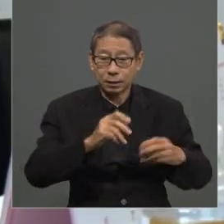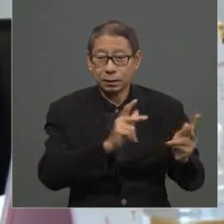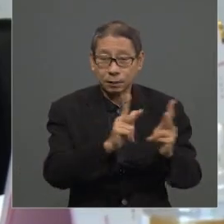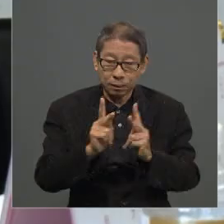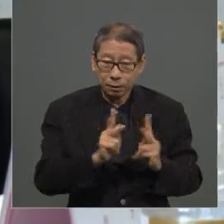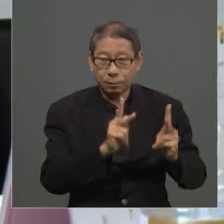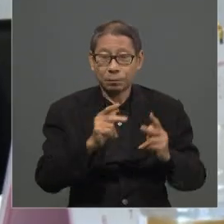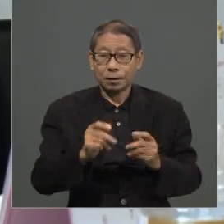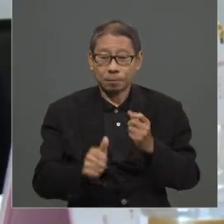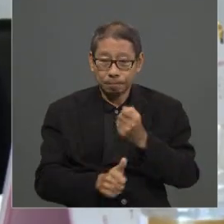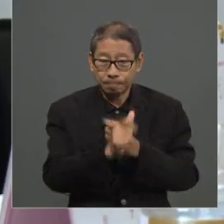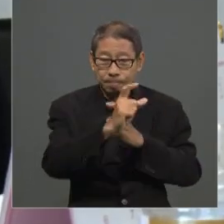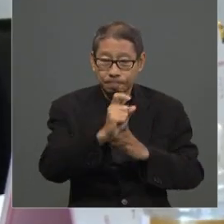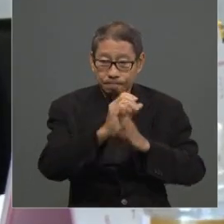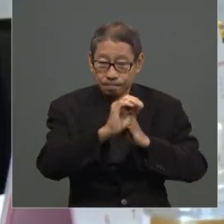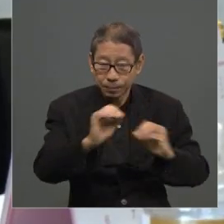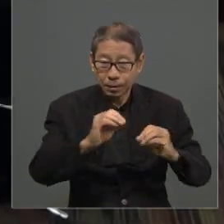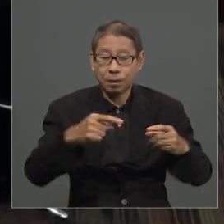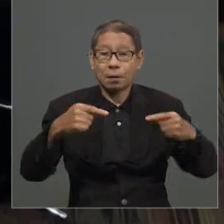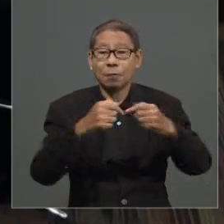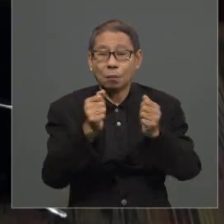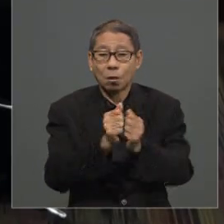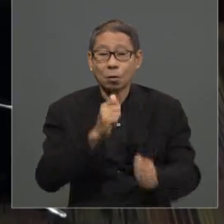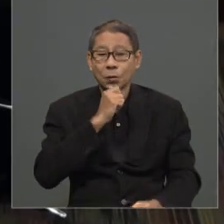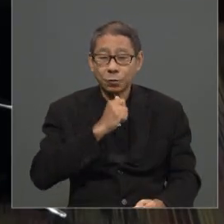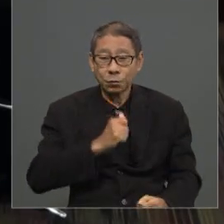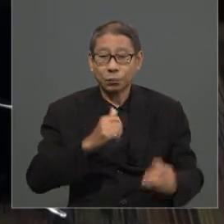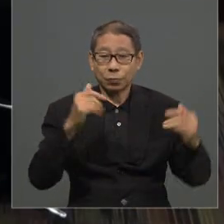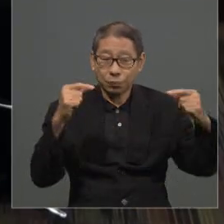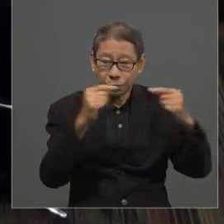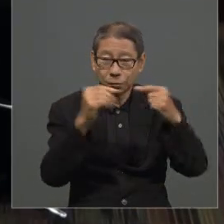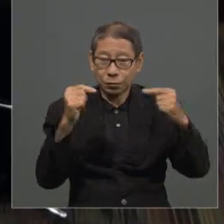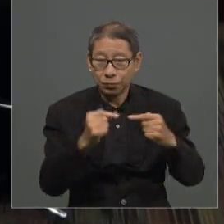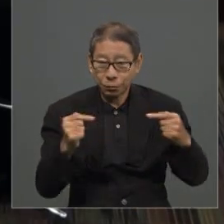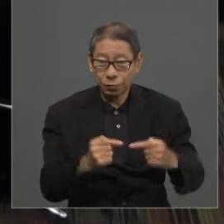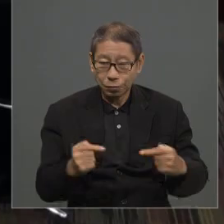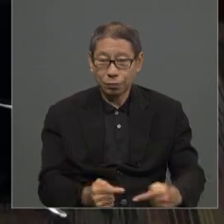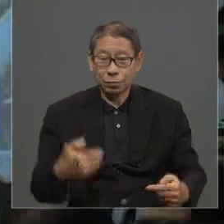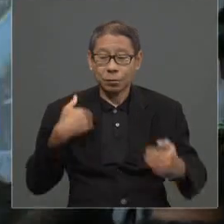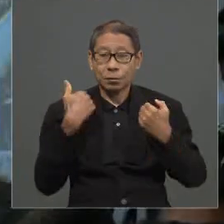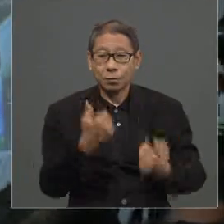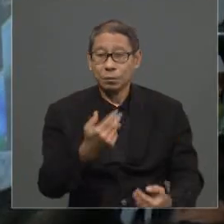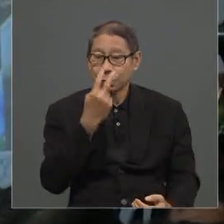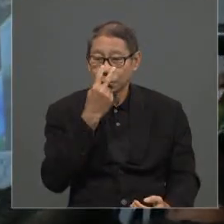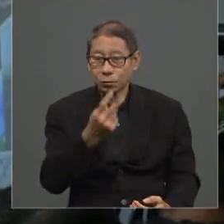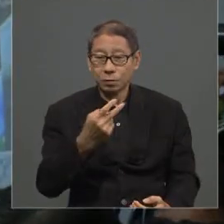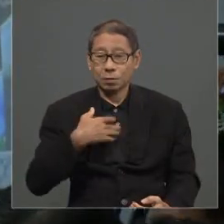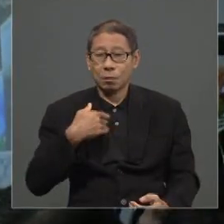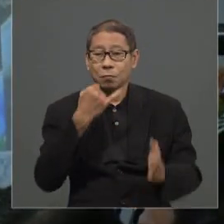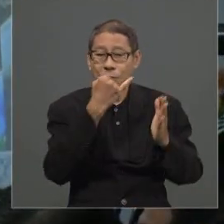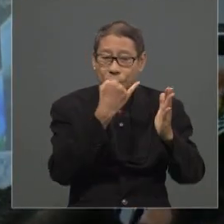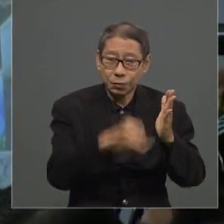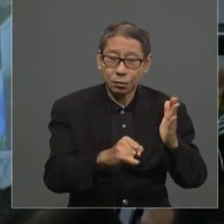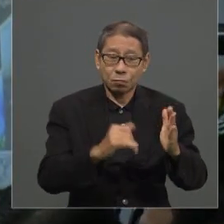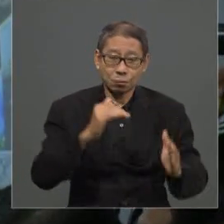ให้ปลอดภัยขึ้นและให้เหมาะสมกับช่วงวัยแล้วก็ให้ความสำคัญกับการตรวจสอบสภาพรถคือวันนี้มันมีคำพูดที่ว่าอย่าเอาความผิดของผู้